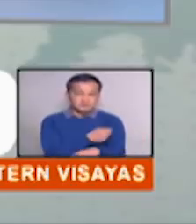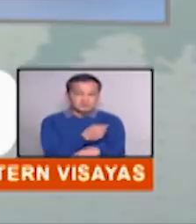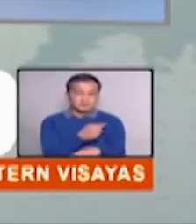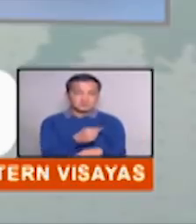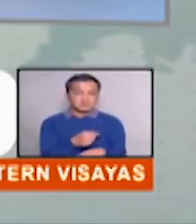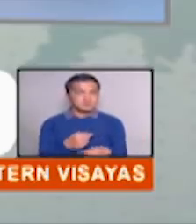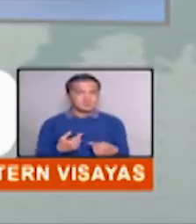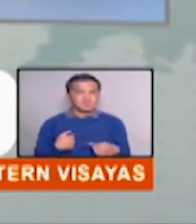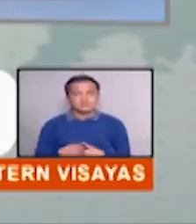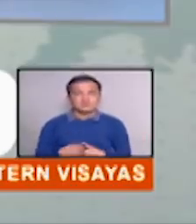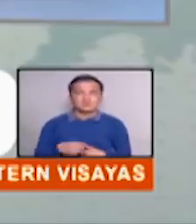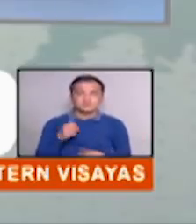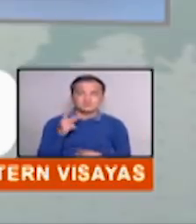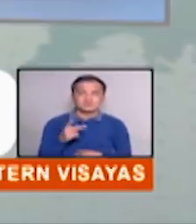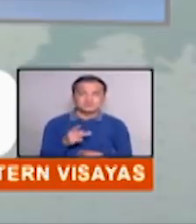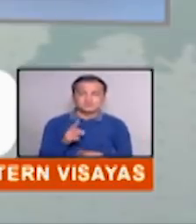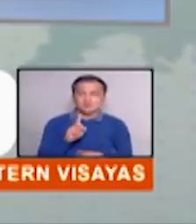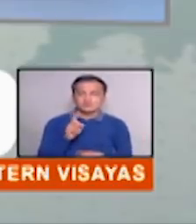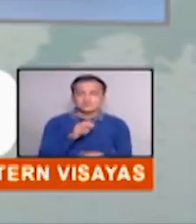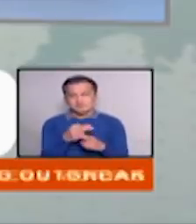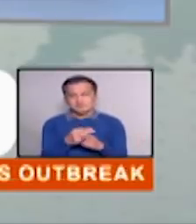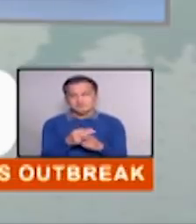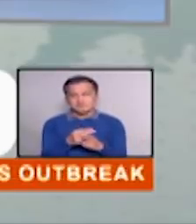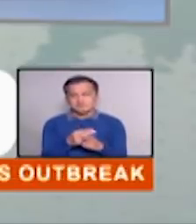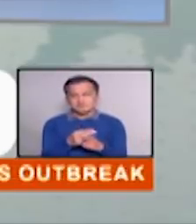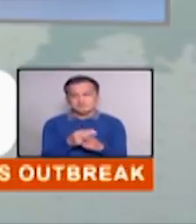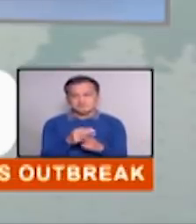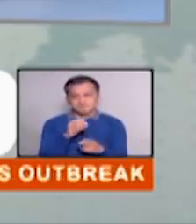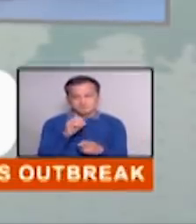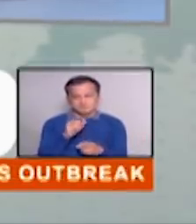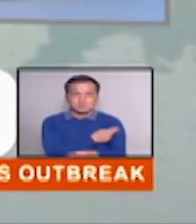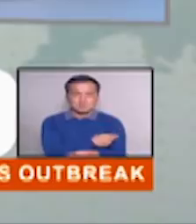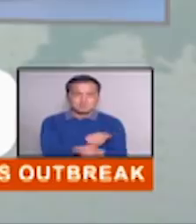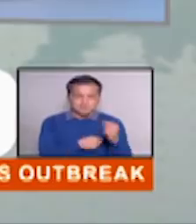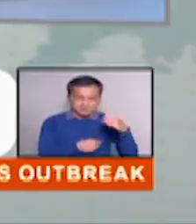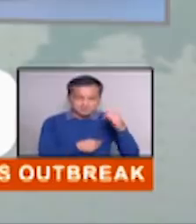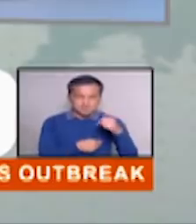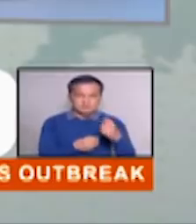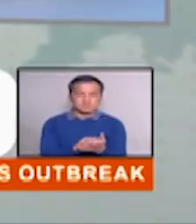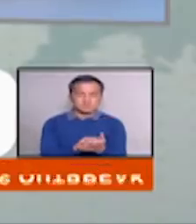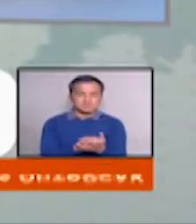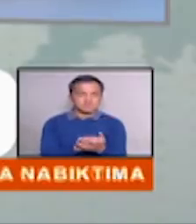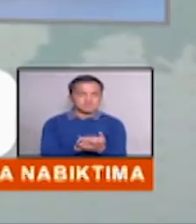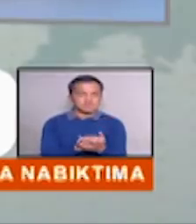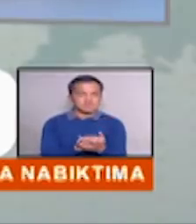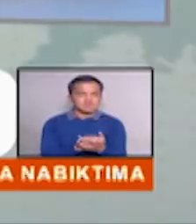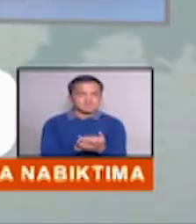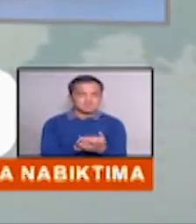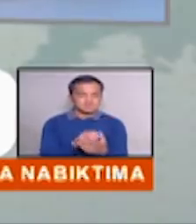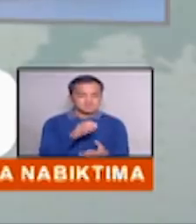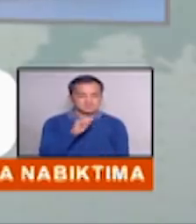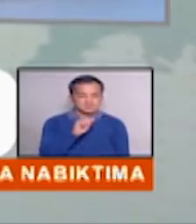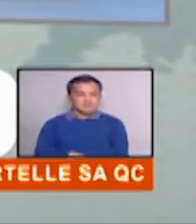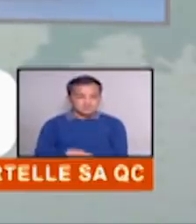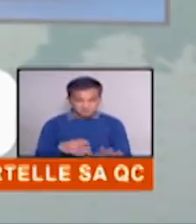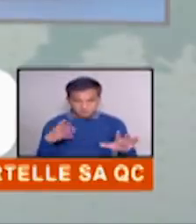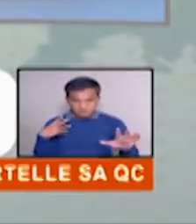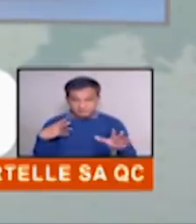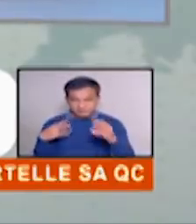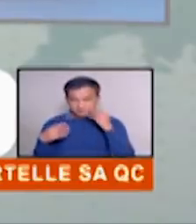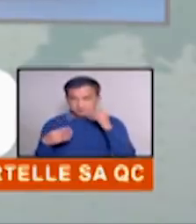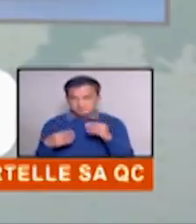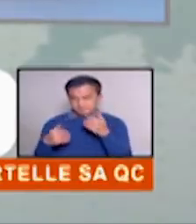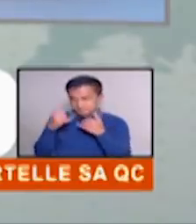Kaya wala na po ako nagawa. Anong ospital po yan, ma'am? Oasis Hospital po. Saan lugar po yan, madam? Alwaha, Abdullah Road.